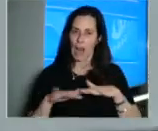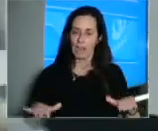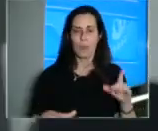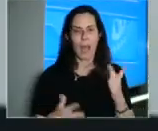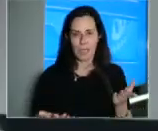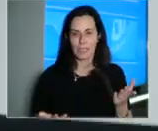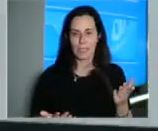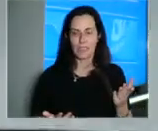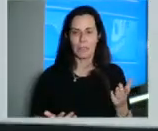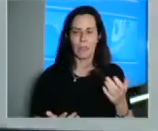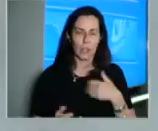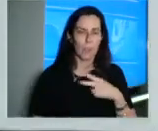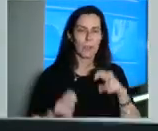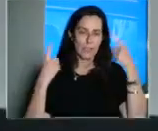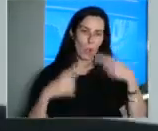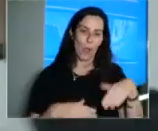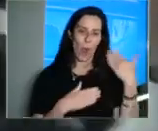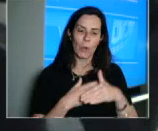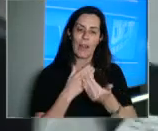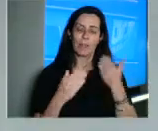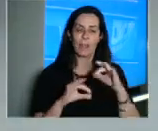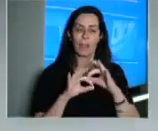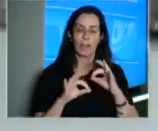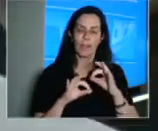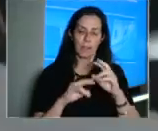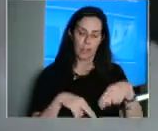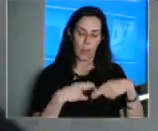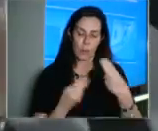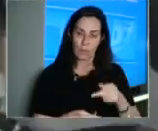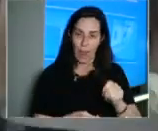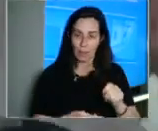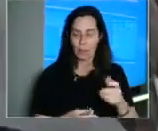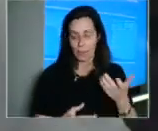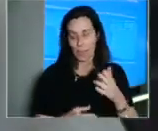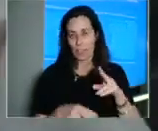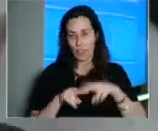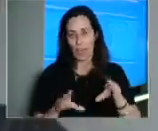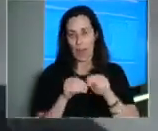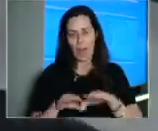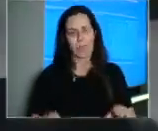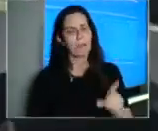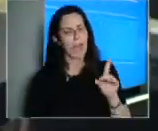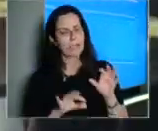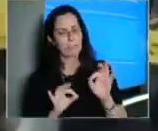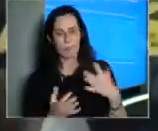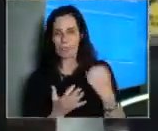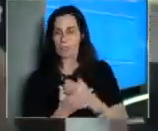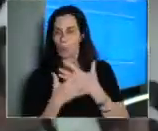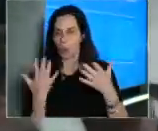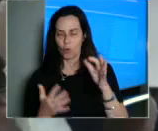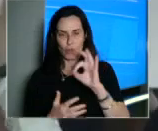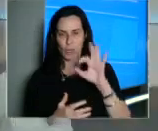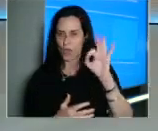לילדים, אז ככה אנחנו מנצלים את היום האחרון לפני תחילת המושב גם להיות איתם. כן. אז באמת הישג אדיר